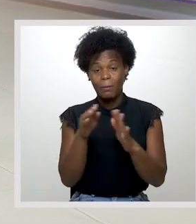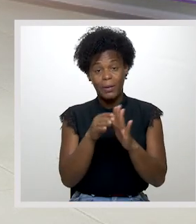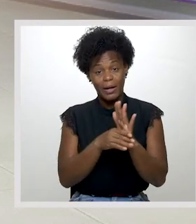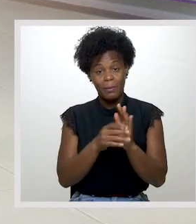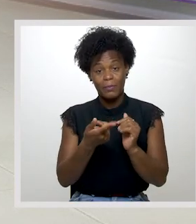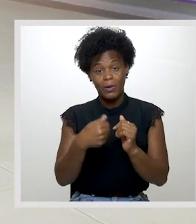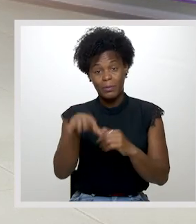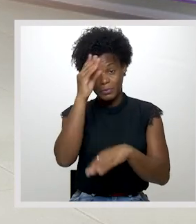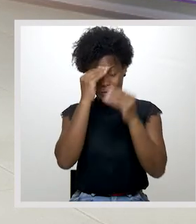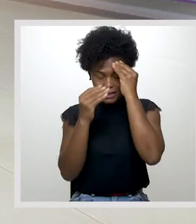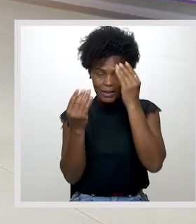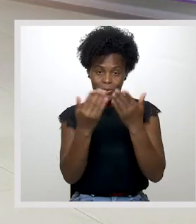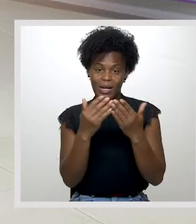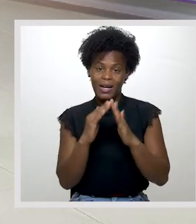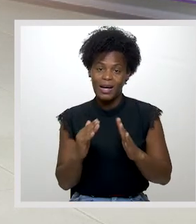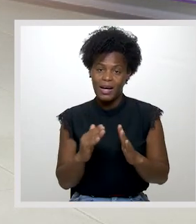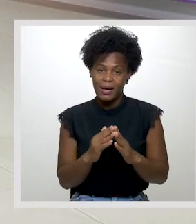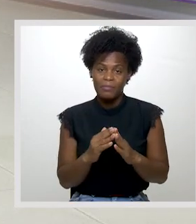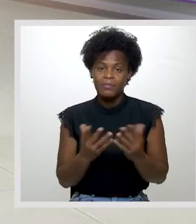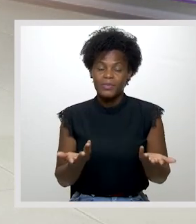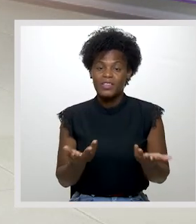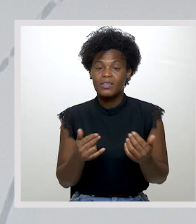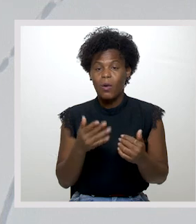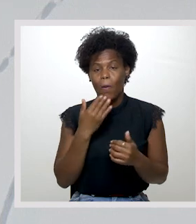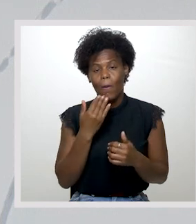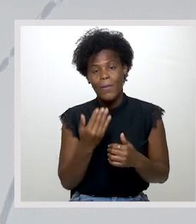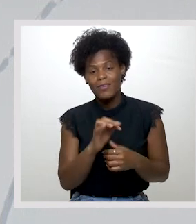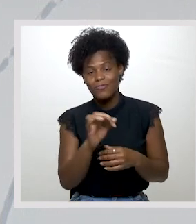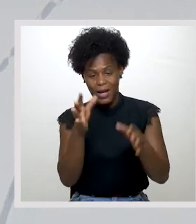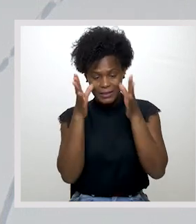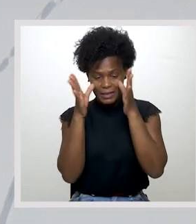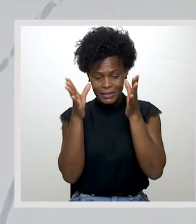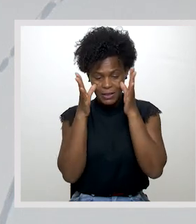notre programme Aprender e Estudar em Casa. Merci de